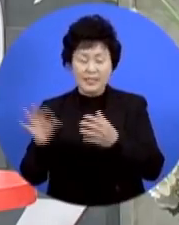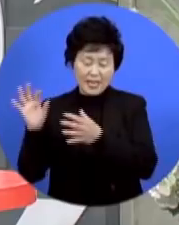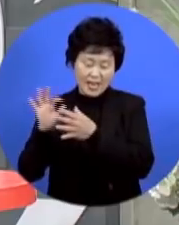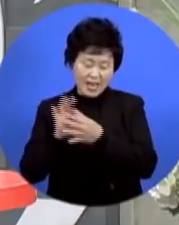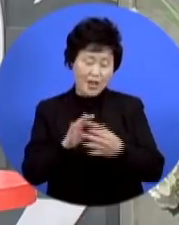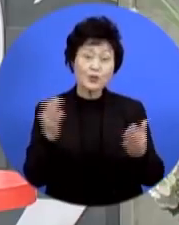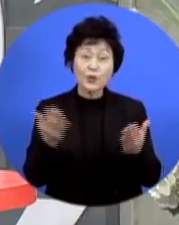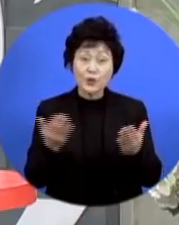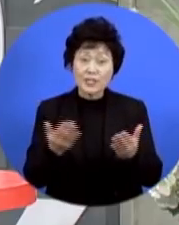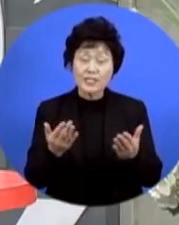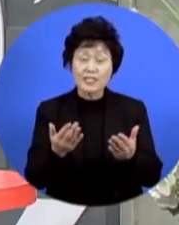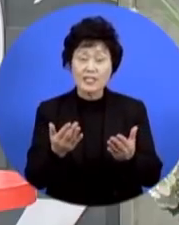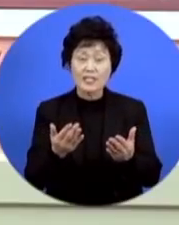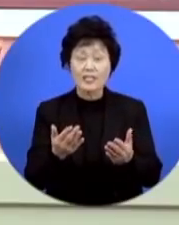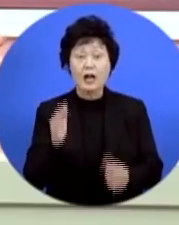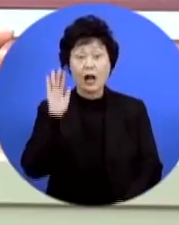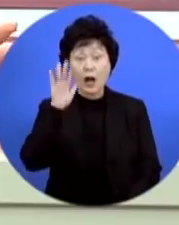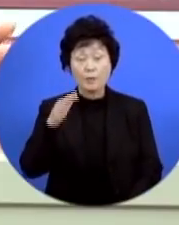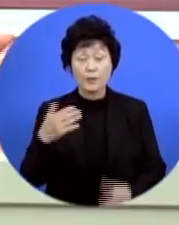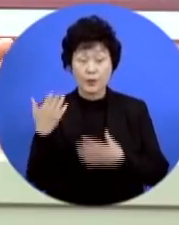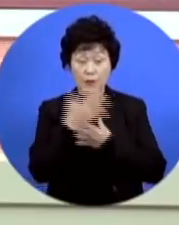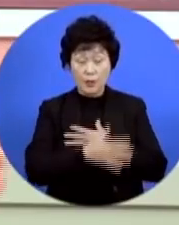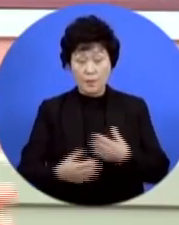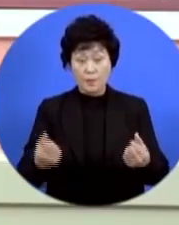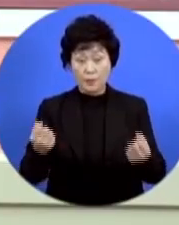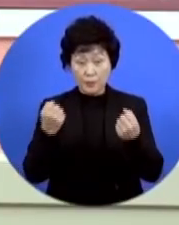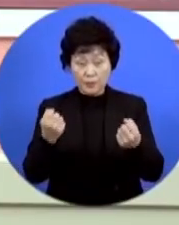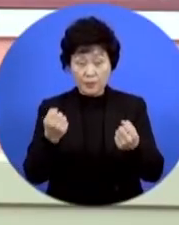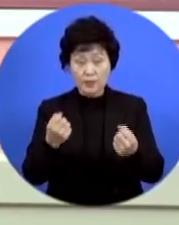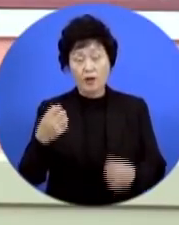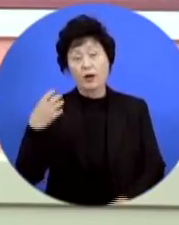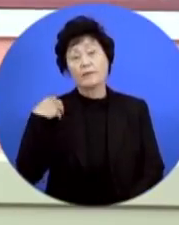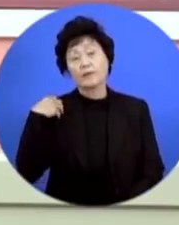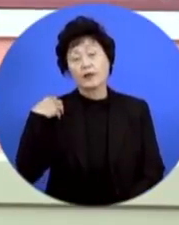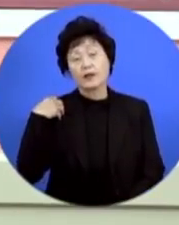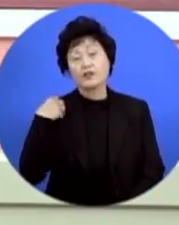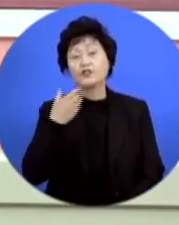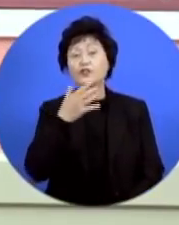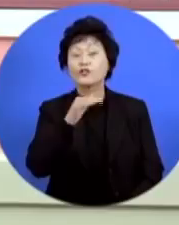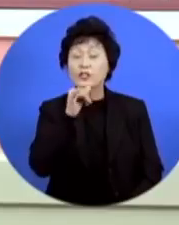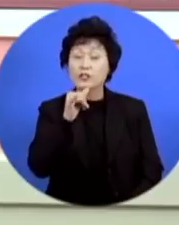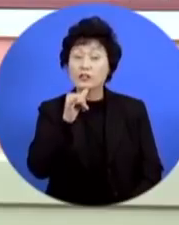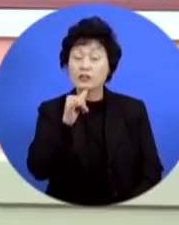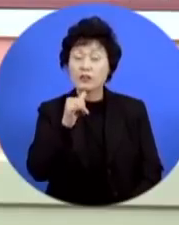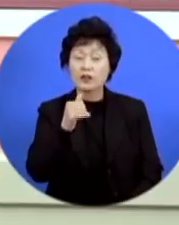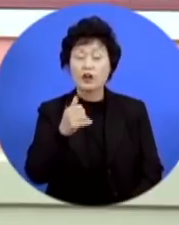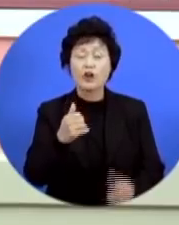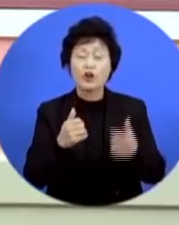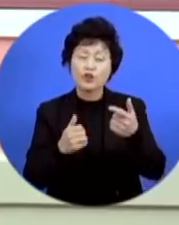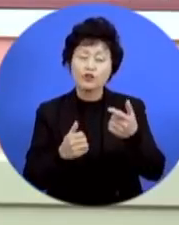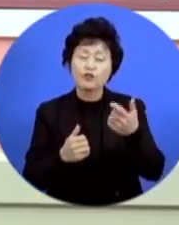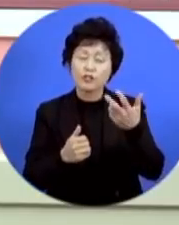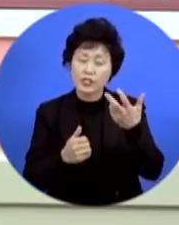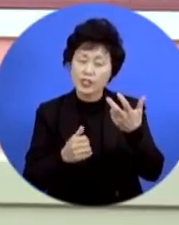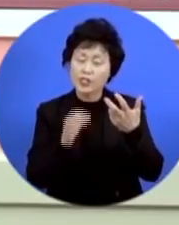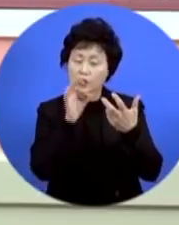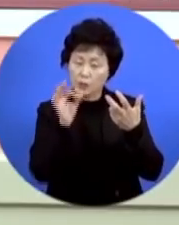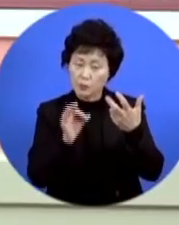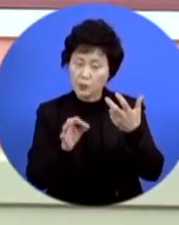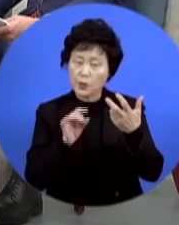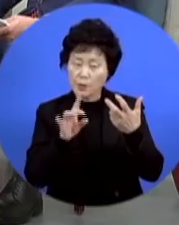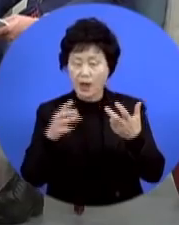앞으로 자기가 체력으로 감당할 수 있는 일에 70%, 60%만 해라. 이건 하나님이 일찍 준 경고 사인이다.